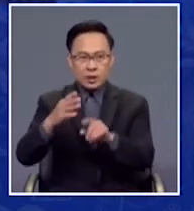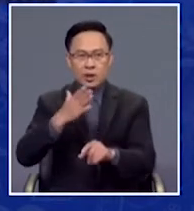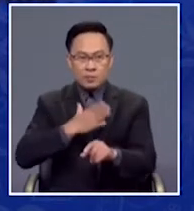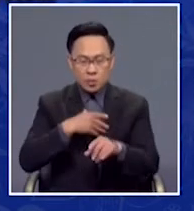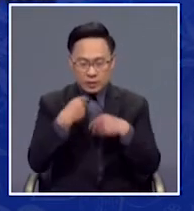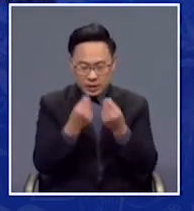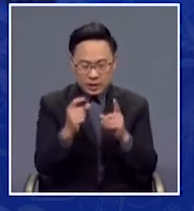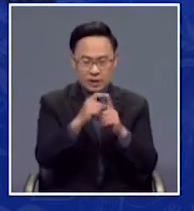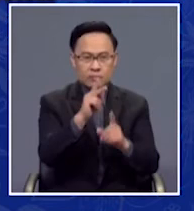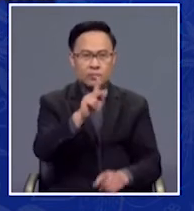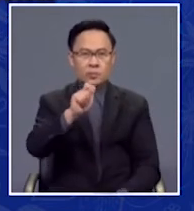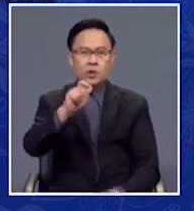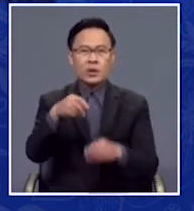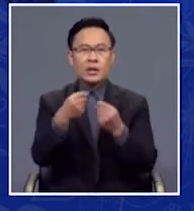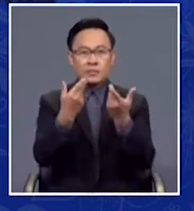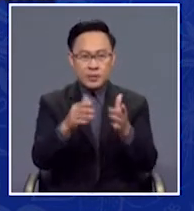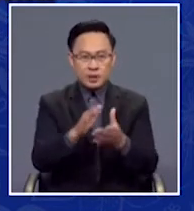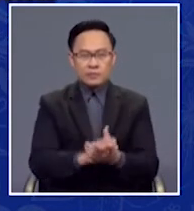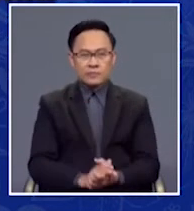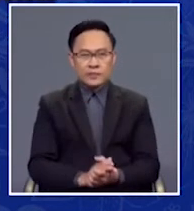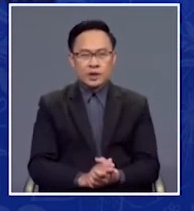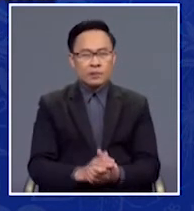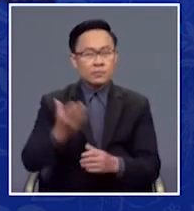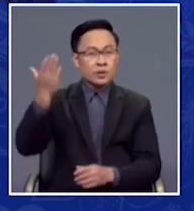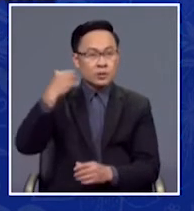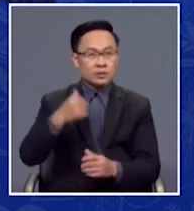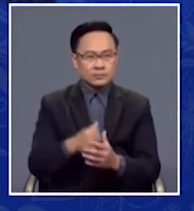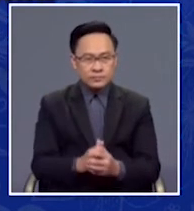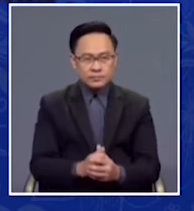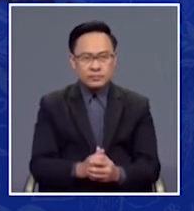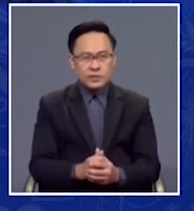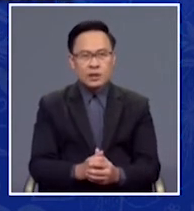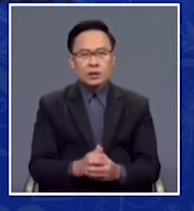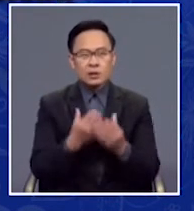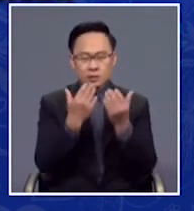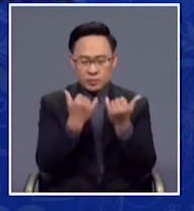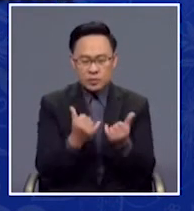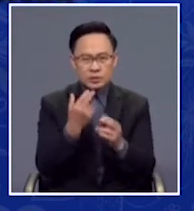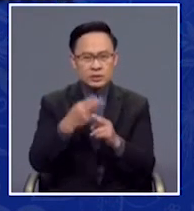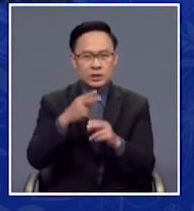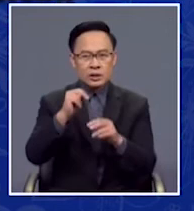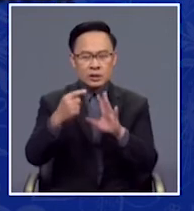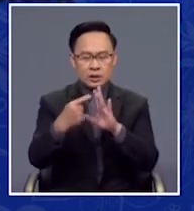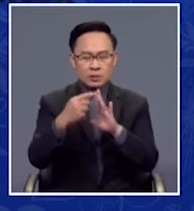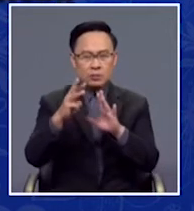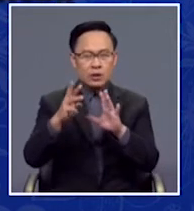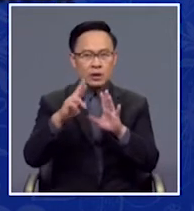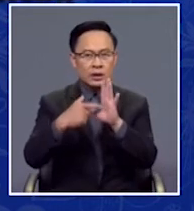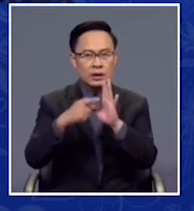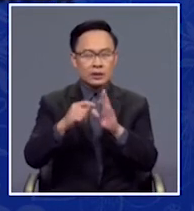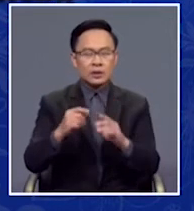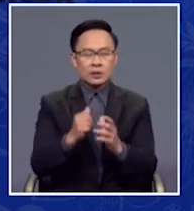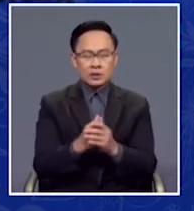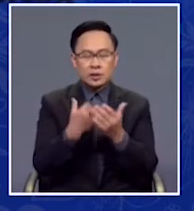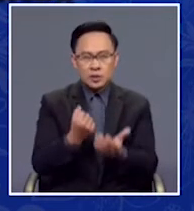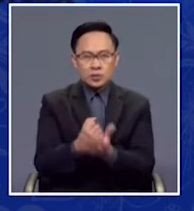บทกลอนไปแล้วนะครับเมื่อบรรคอนี้นะแล้วก็มีท่านนวรัตน์พงษ์ไพบูลย์กวีแห่งชาติได้ก